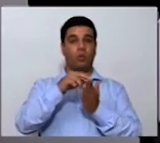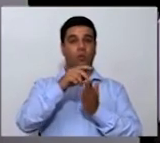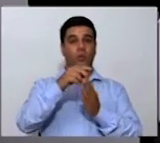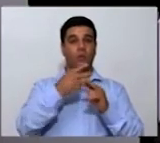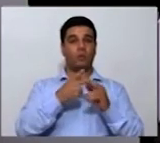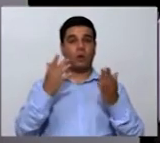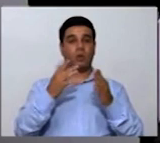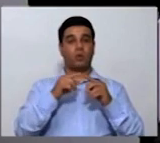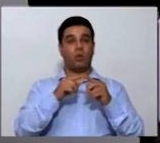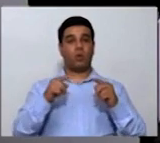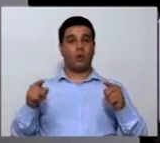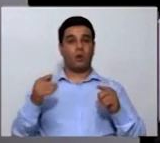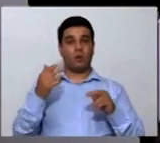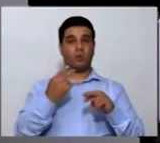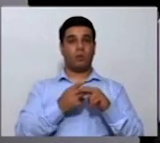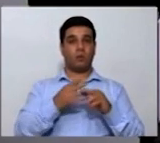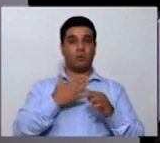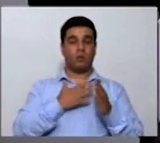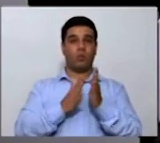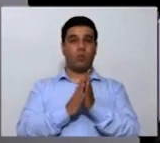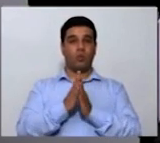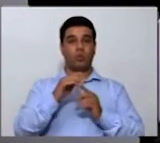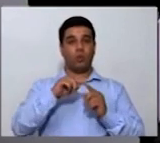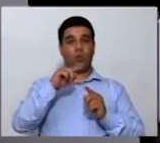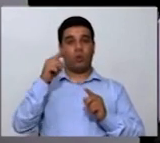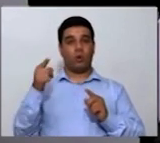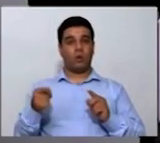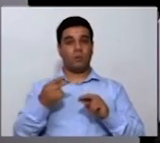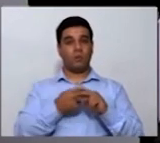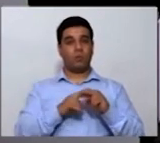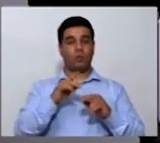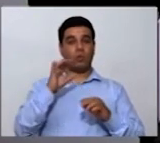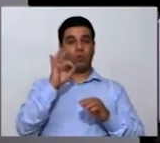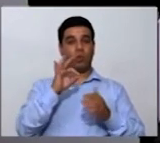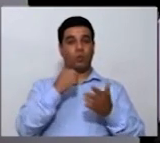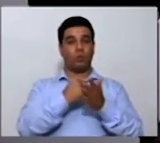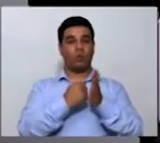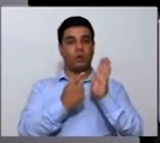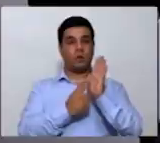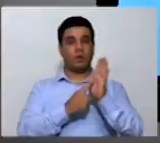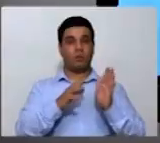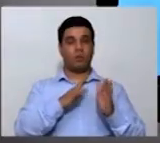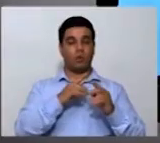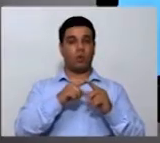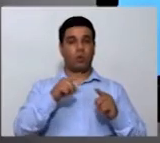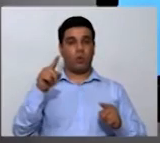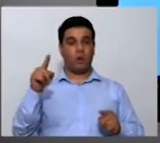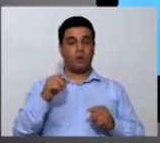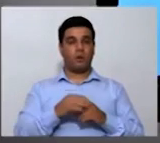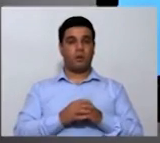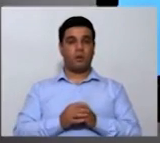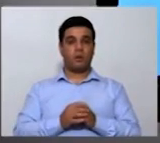Qaraymiz, qaysi oraliqda? Mana bizning o'sish oralig'imiz. Ya'ni 0 dan 7 gacha bo'lgan oraliq